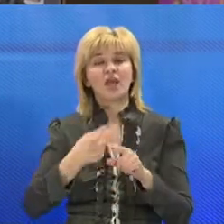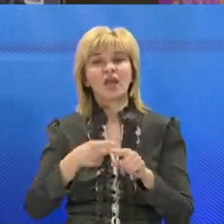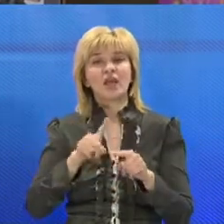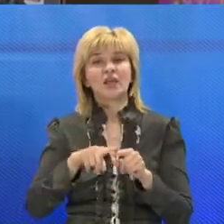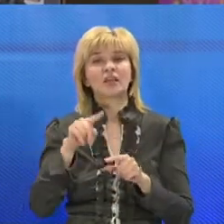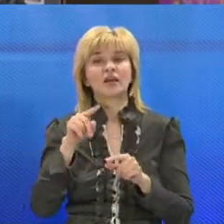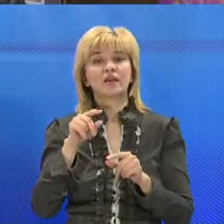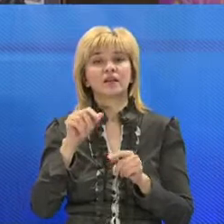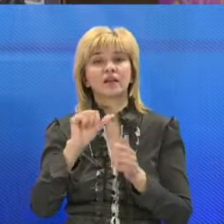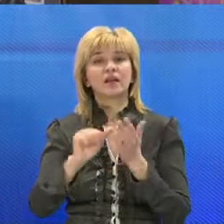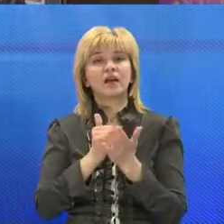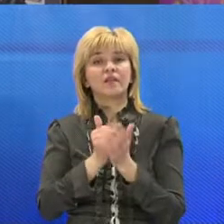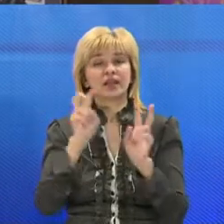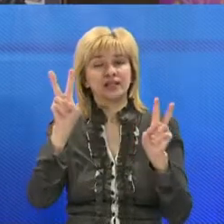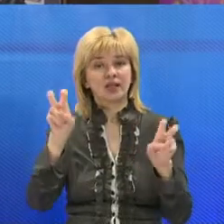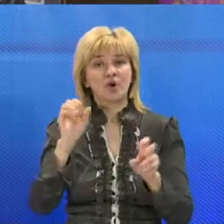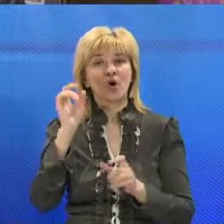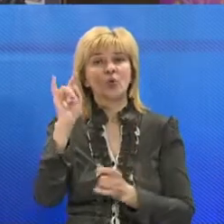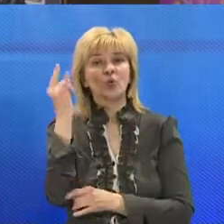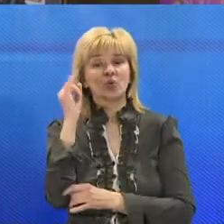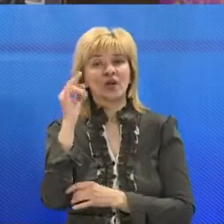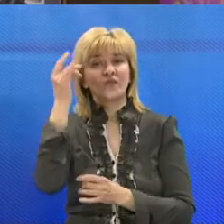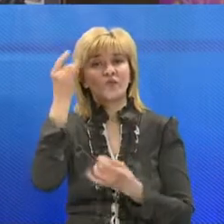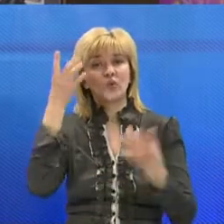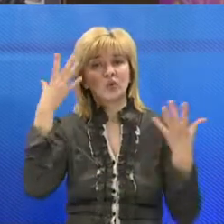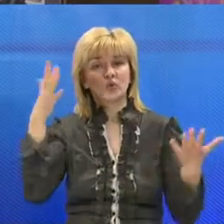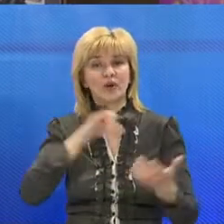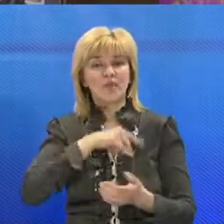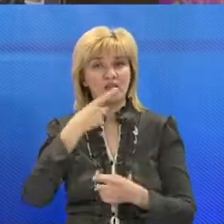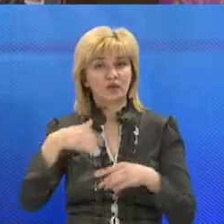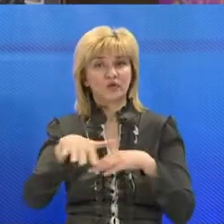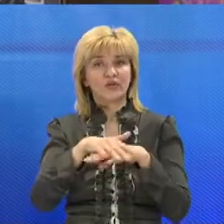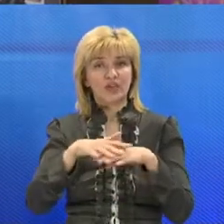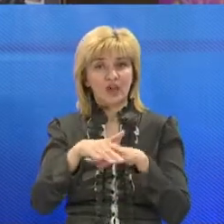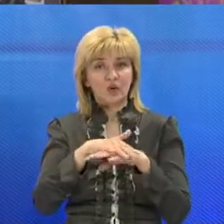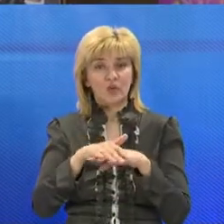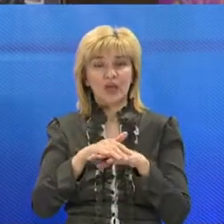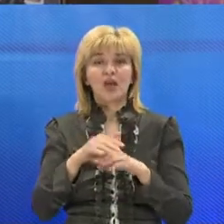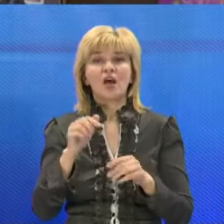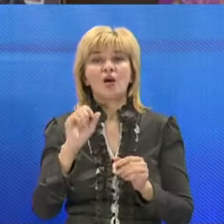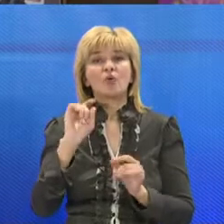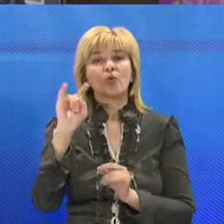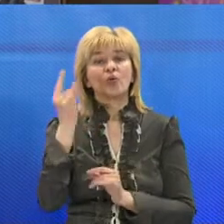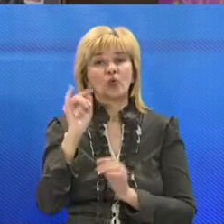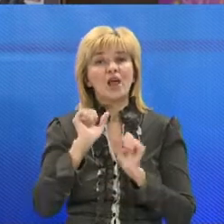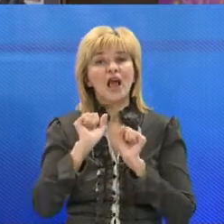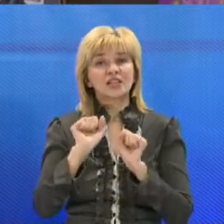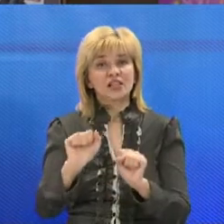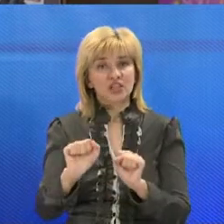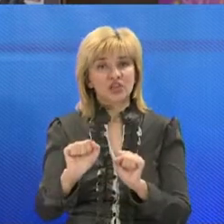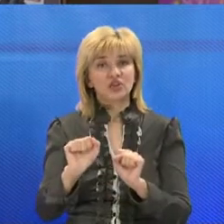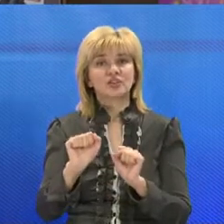культуре белорусского народа и других славянских народов. Кукла-оберег издревле считалась